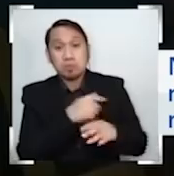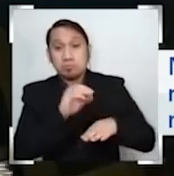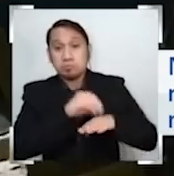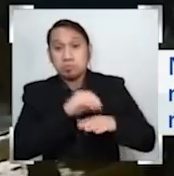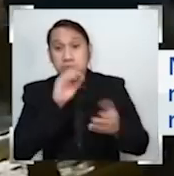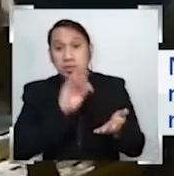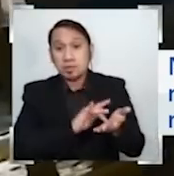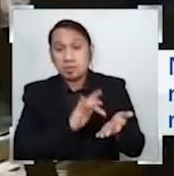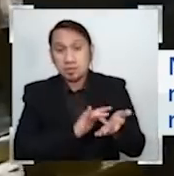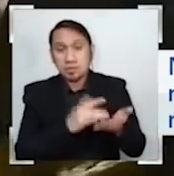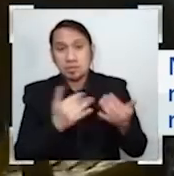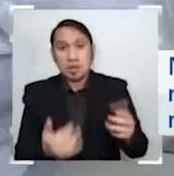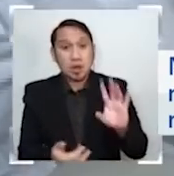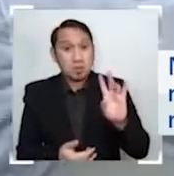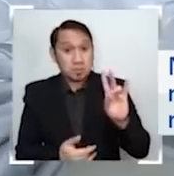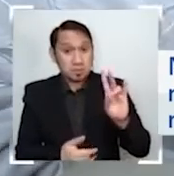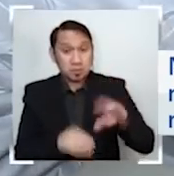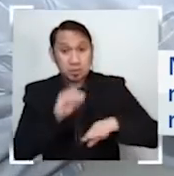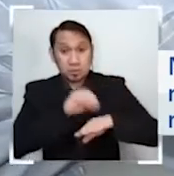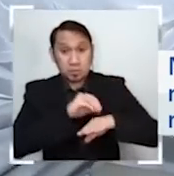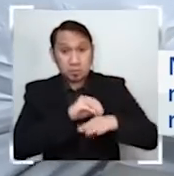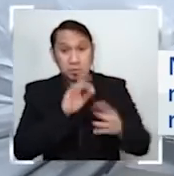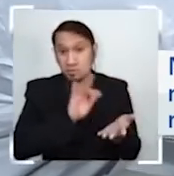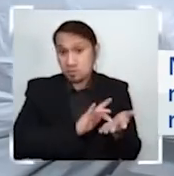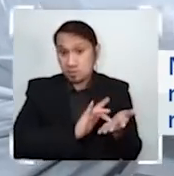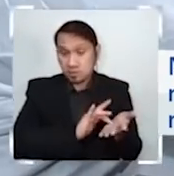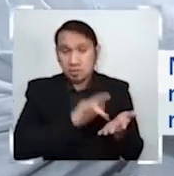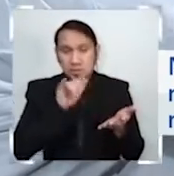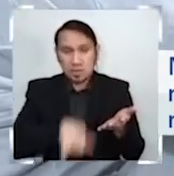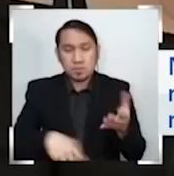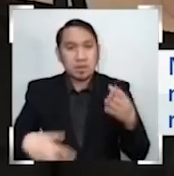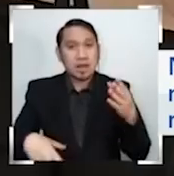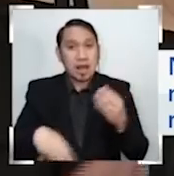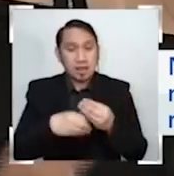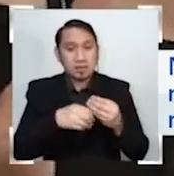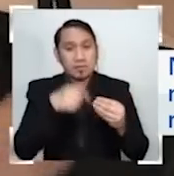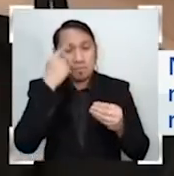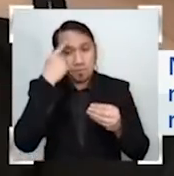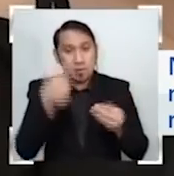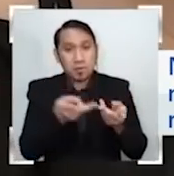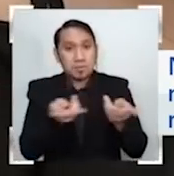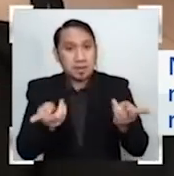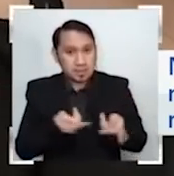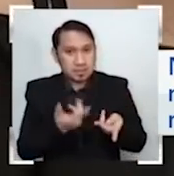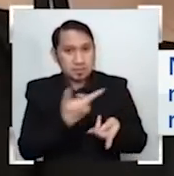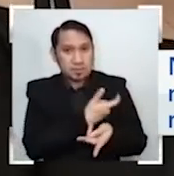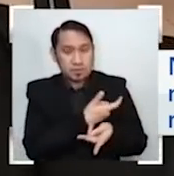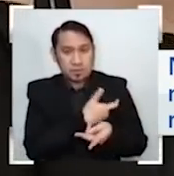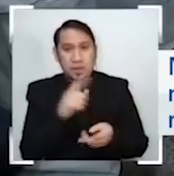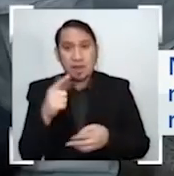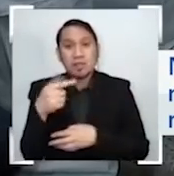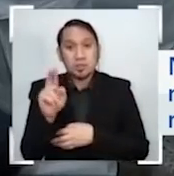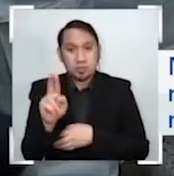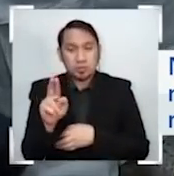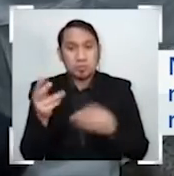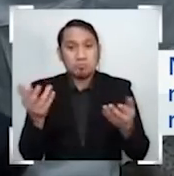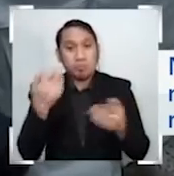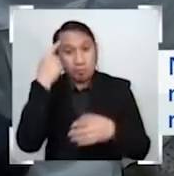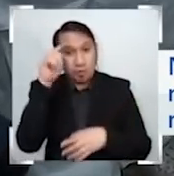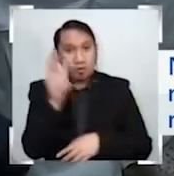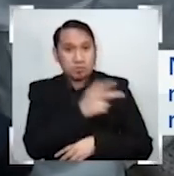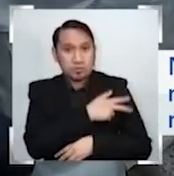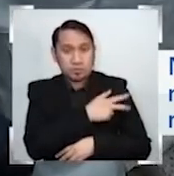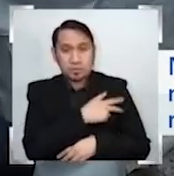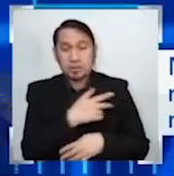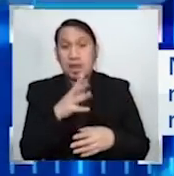butika na kasali sa pilot testing ang nagsisilbing karagdagang vaccination sites ng mga LGU para sa booster shot. Kaya bawal din